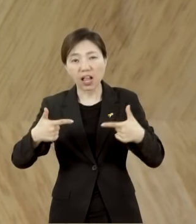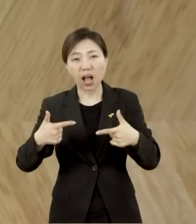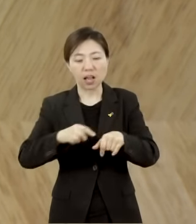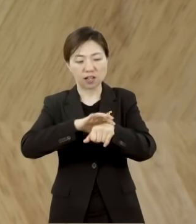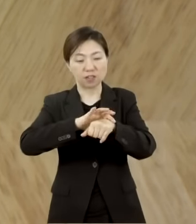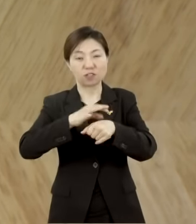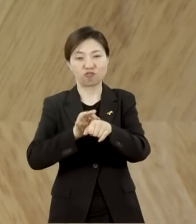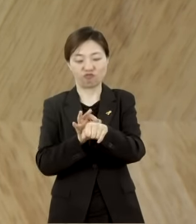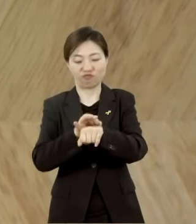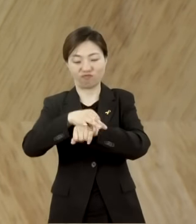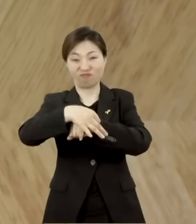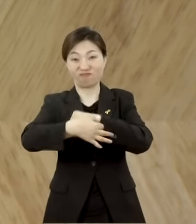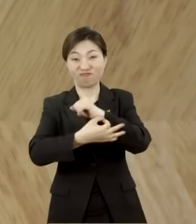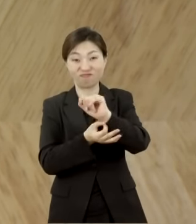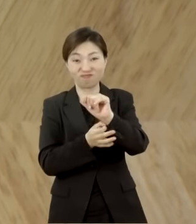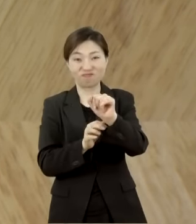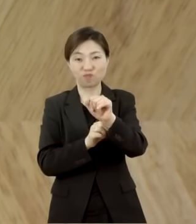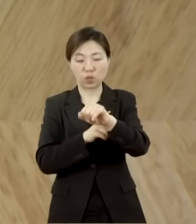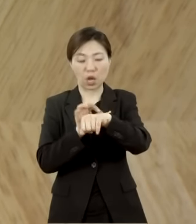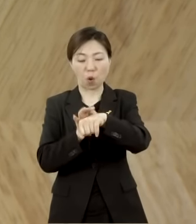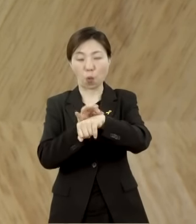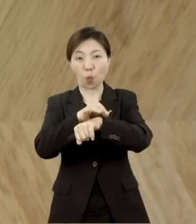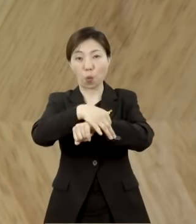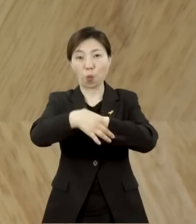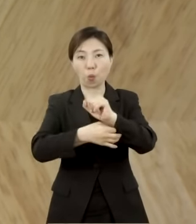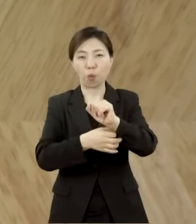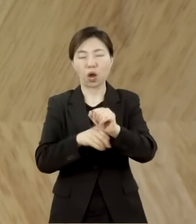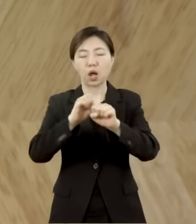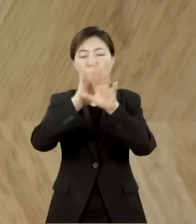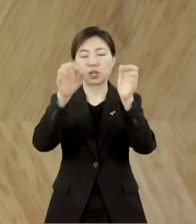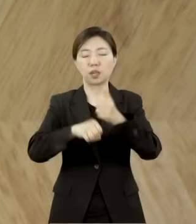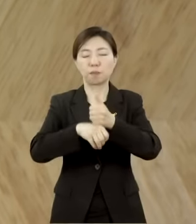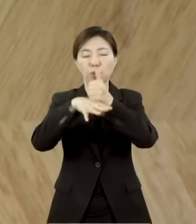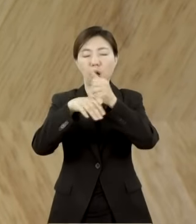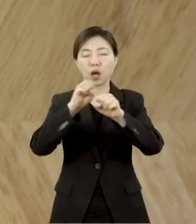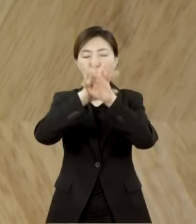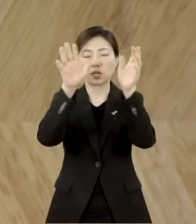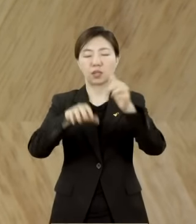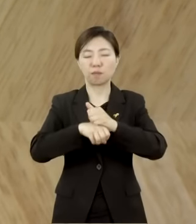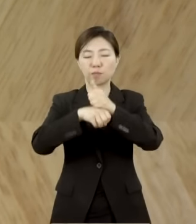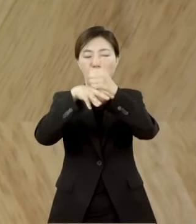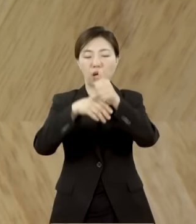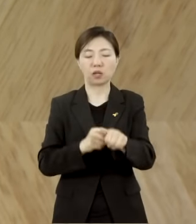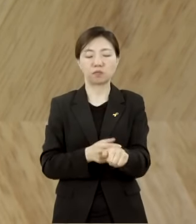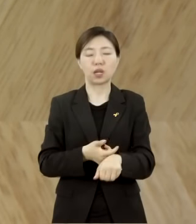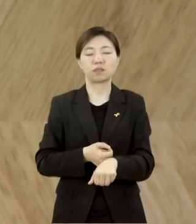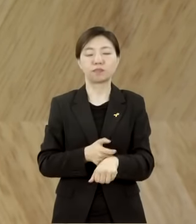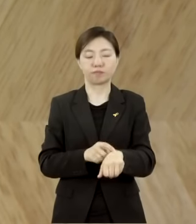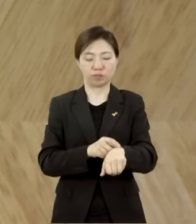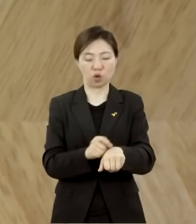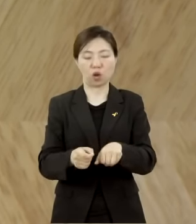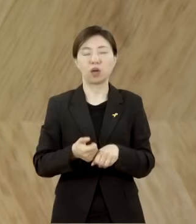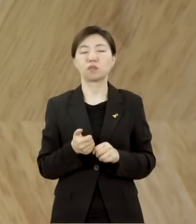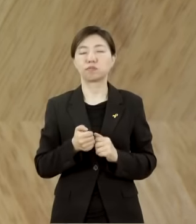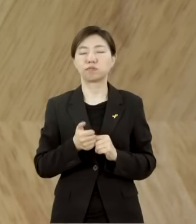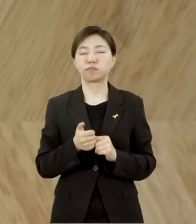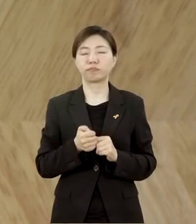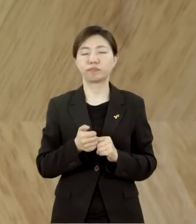스님이 항상 그 단주 이렇게 관세보살 관세보살 염주 이렇게 기도하던요